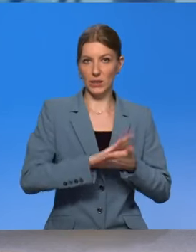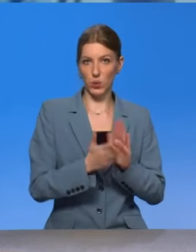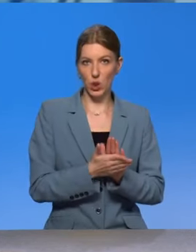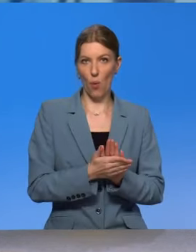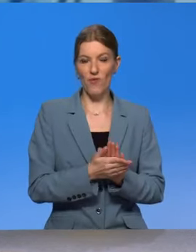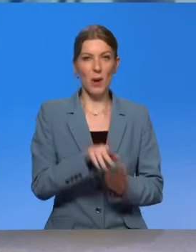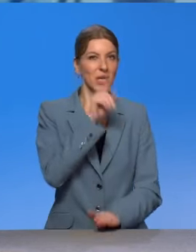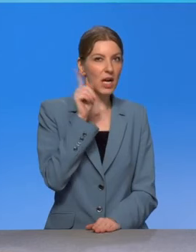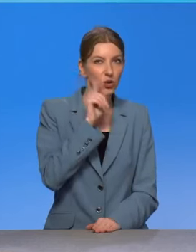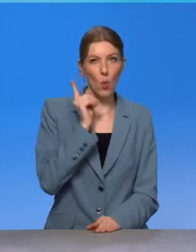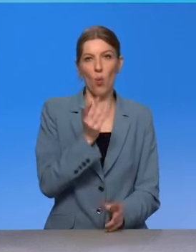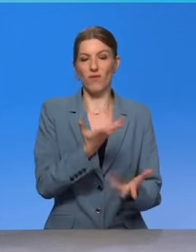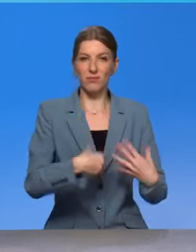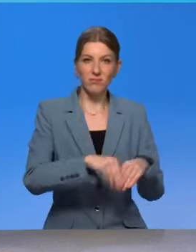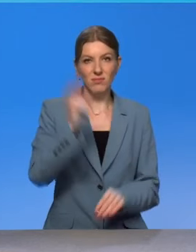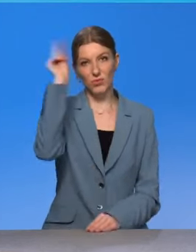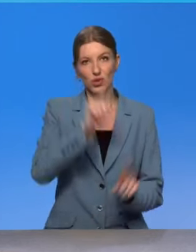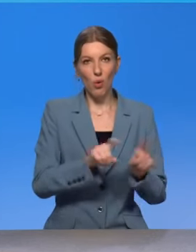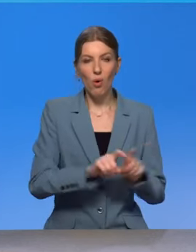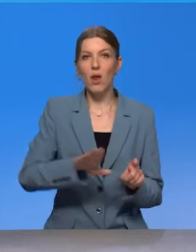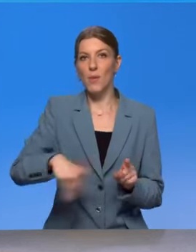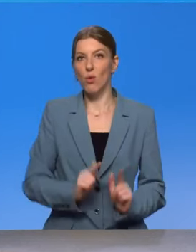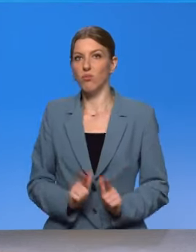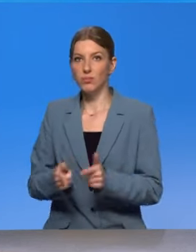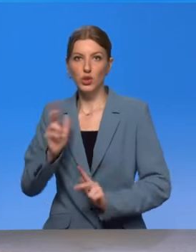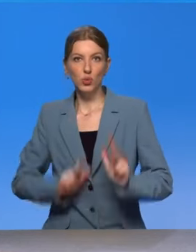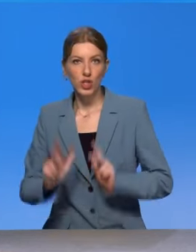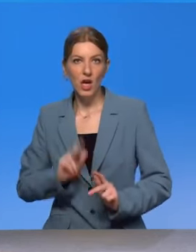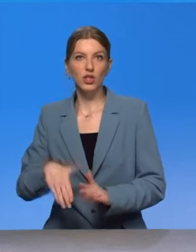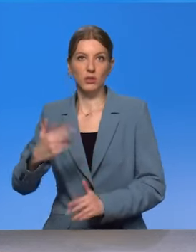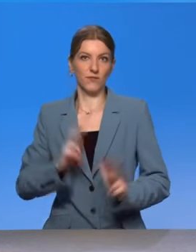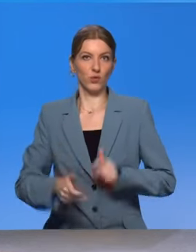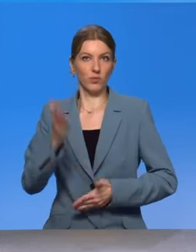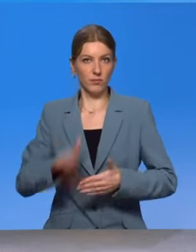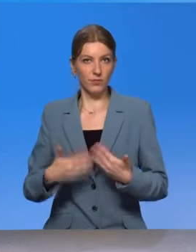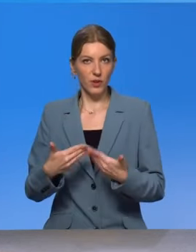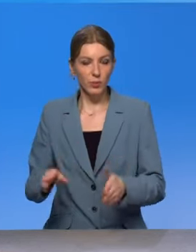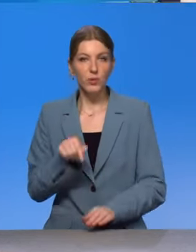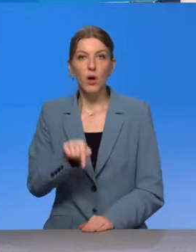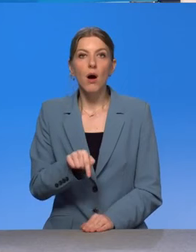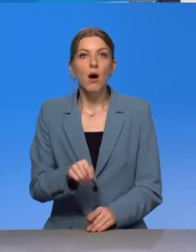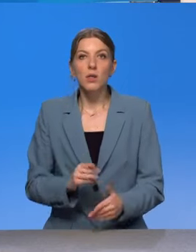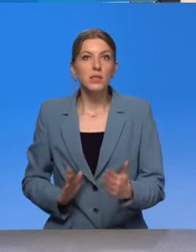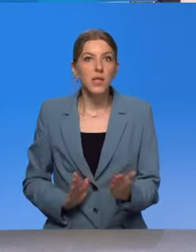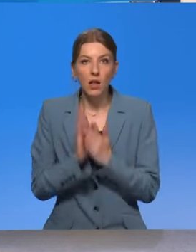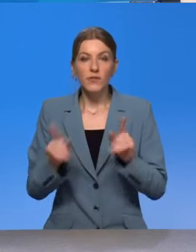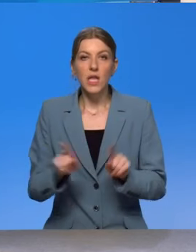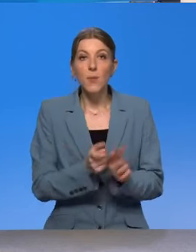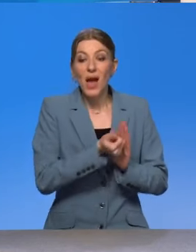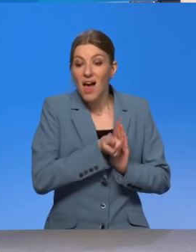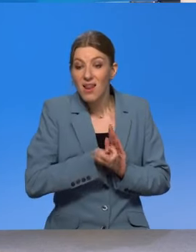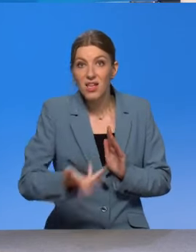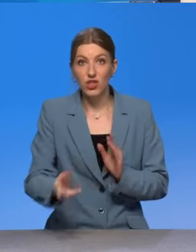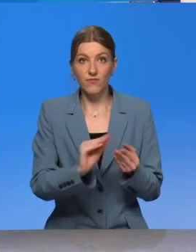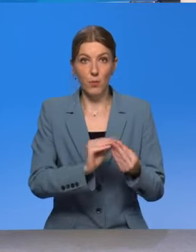взрослую среду, да, студенческую или после окончания вуза, он сталкивается с таким количеством проблем, к которым он не был готов в